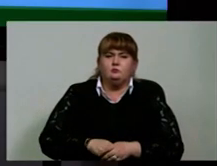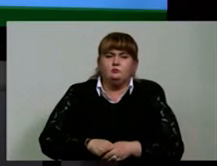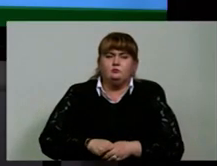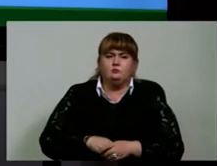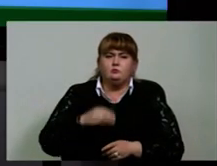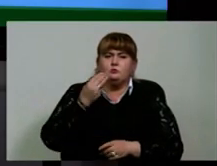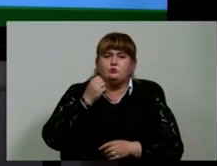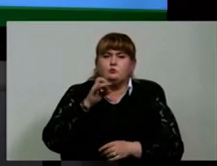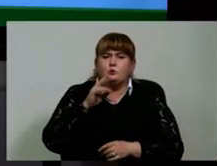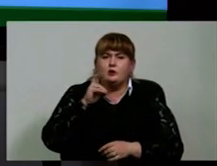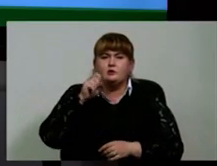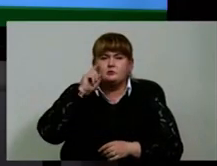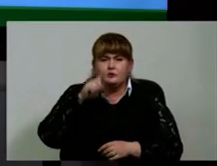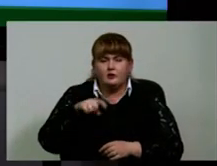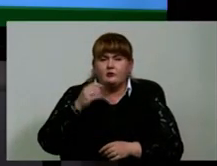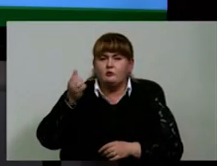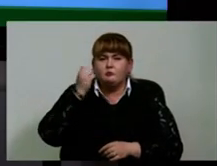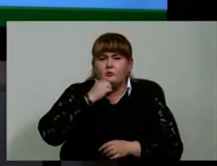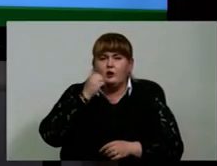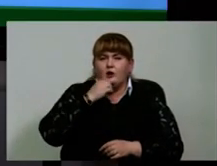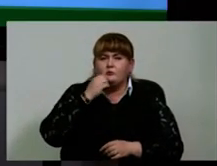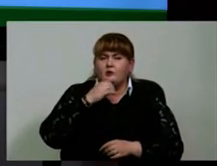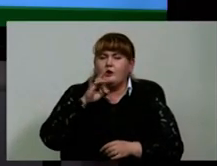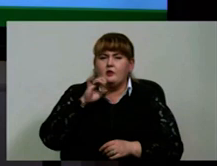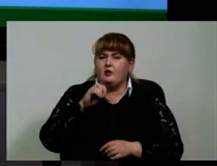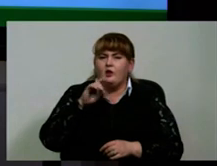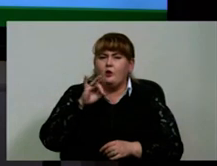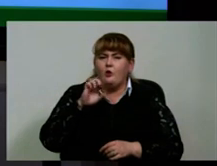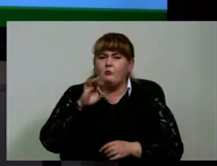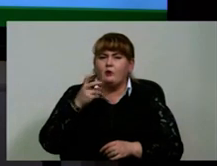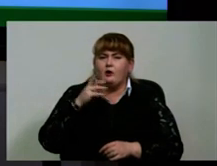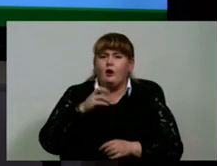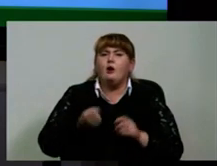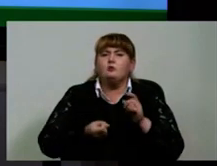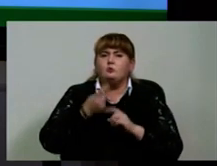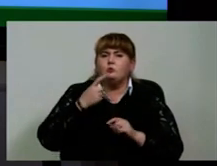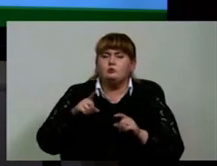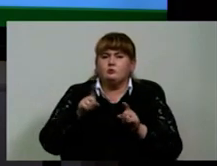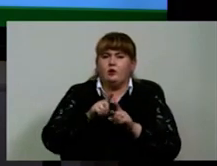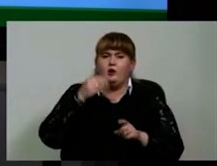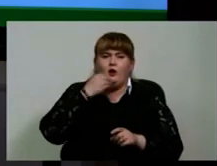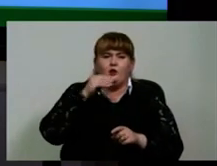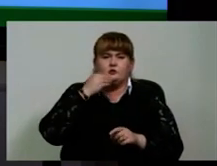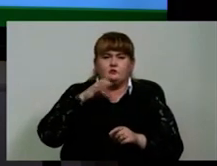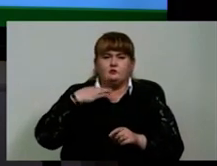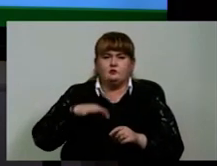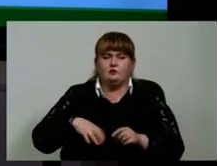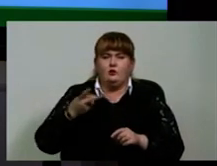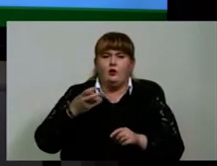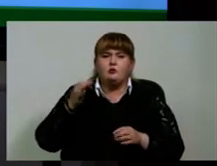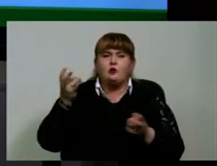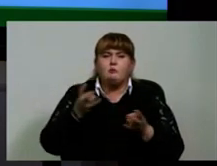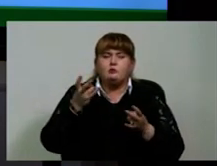Но Шурка-то знает, что его бабка не робкого десятка, иначе откуда бы ее сына были качества, необходимые для